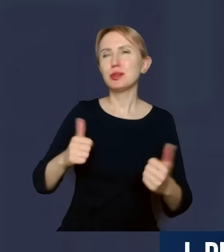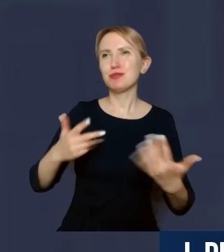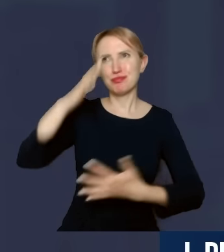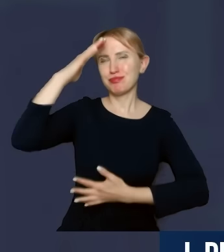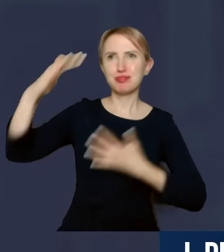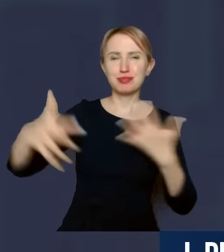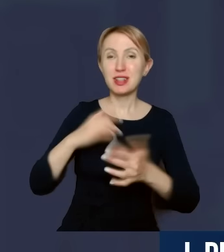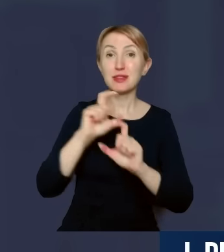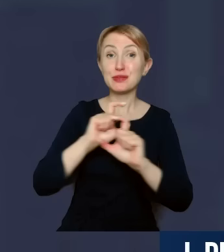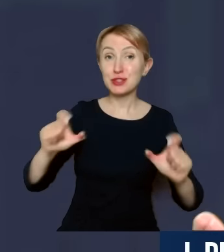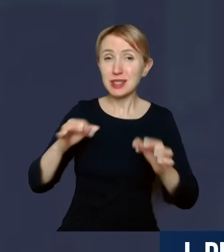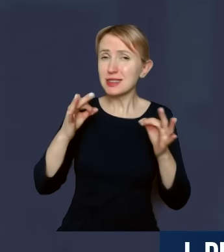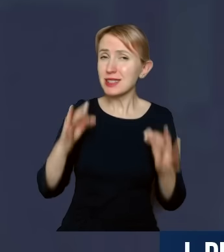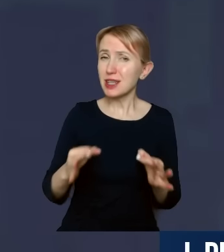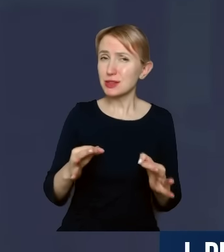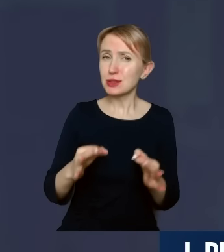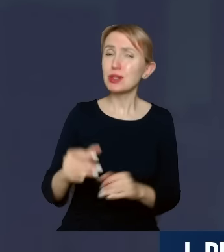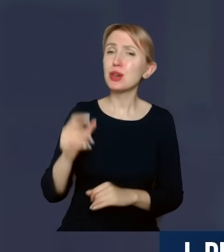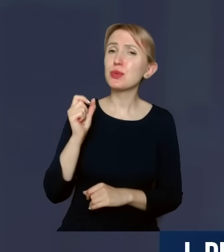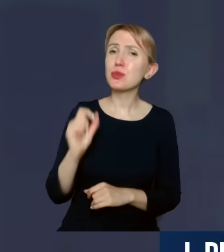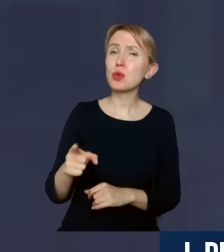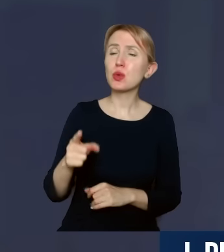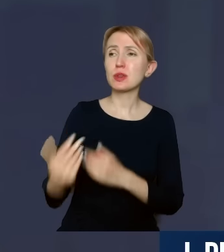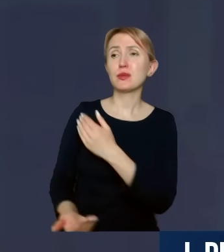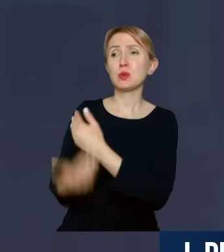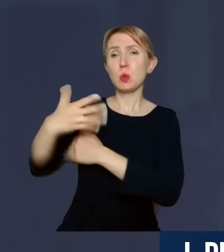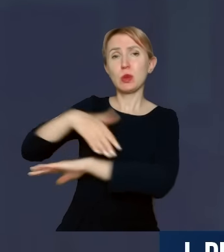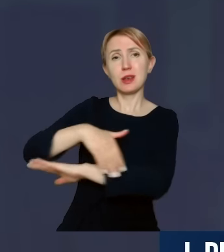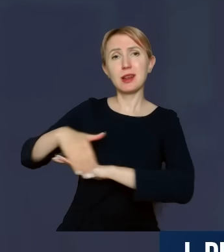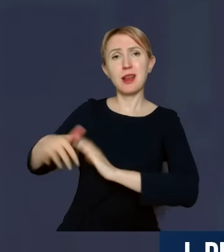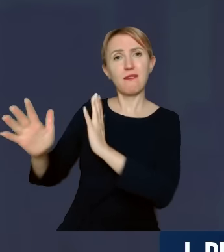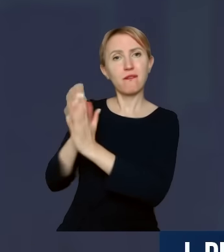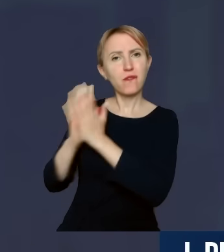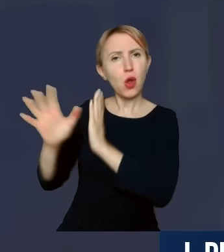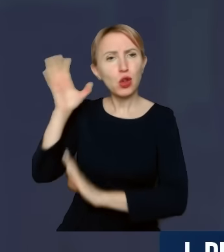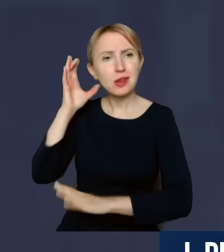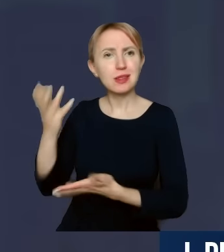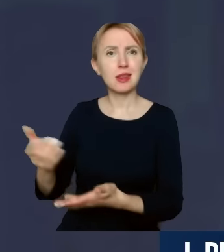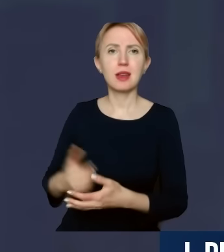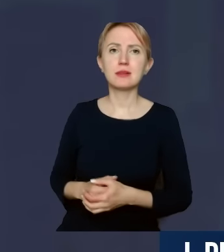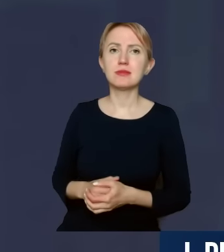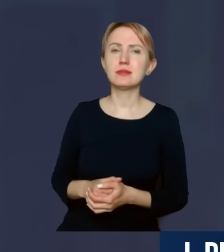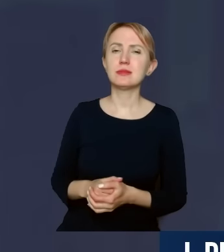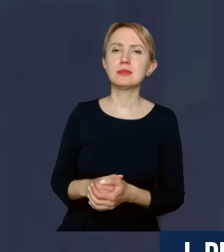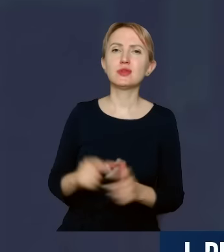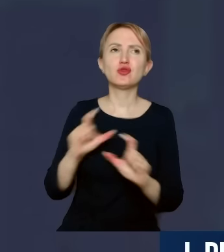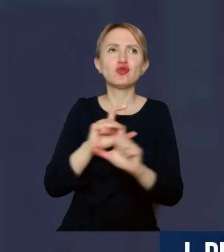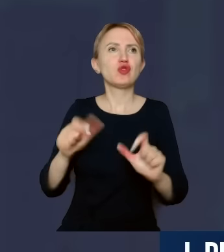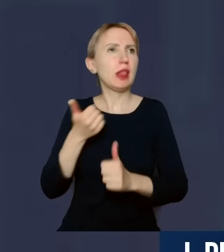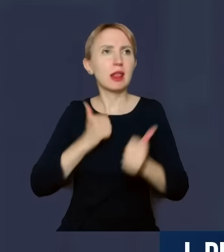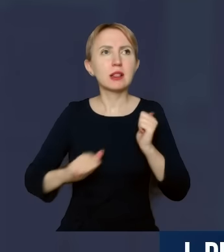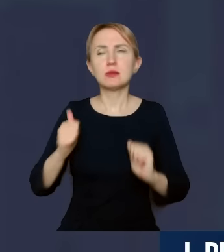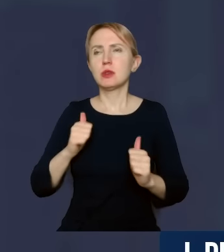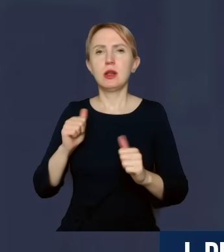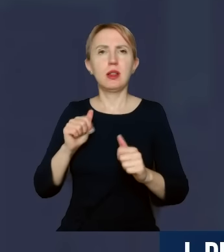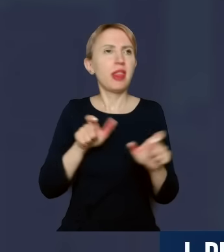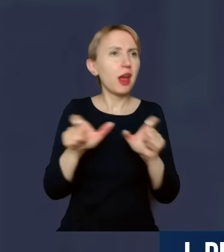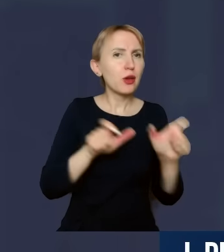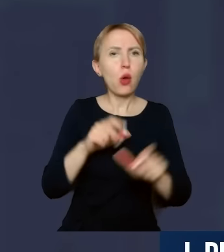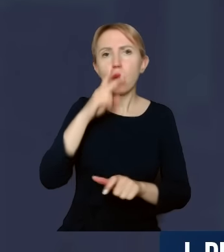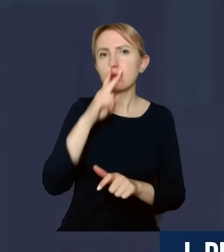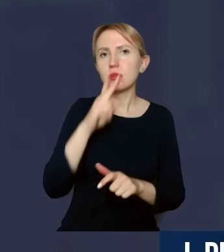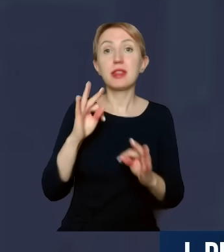w czasach, kiedy mamy za wschodnią granicą wojnę, w czasach niepokoju, kiedy mamy terroryzm, teraz nie